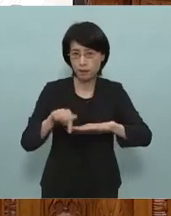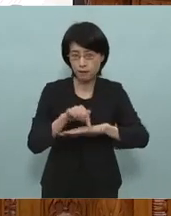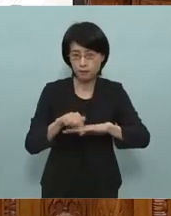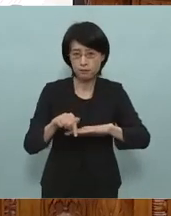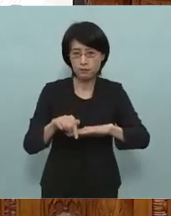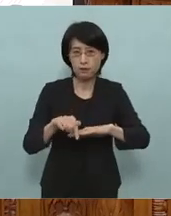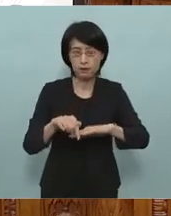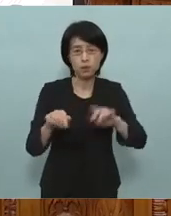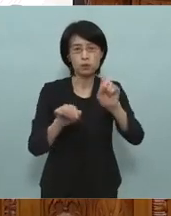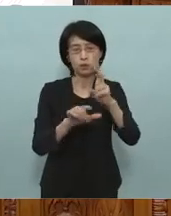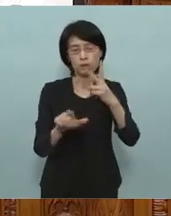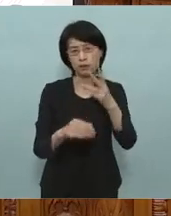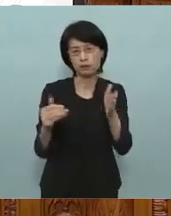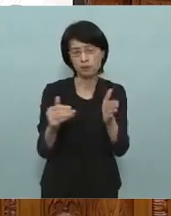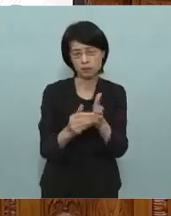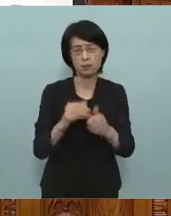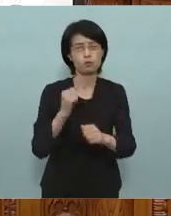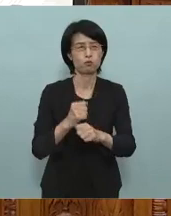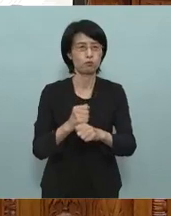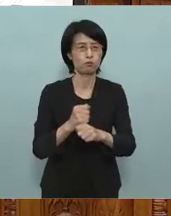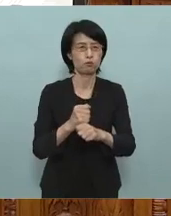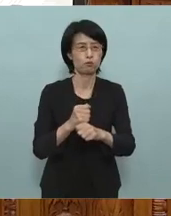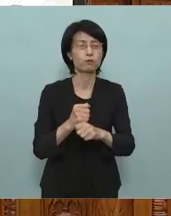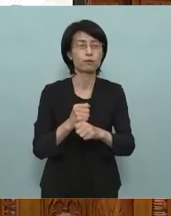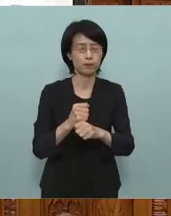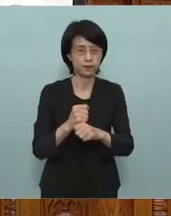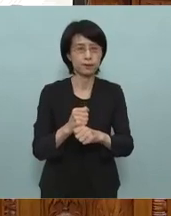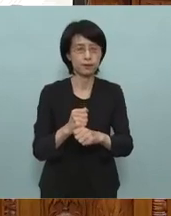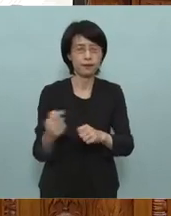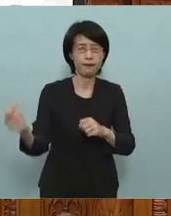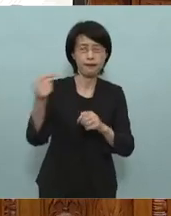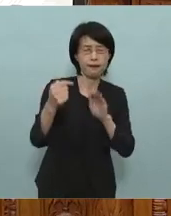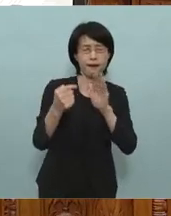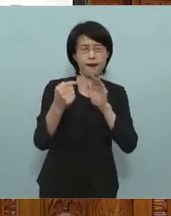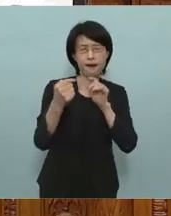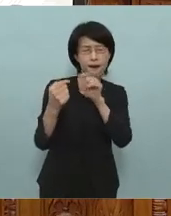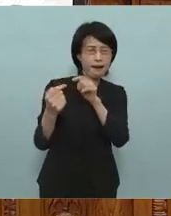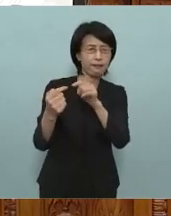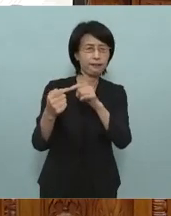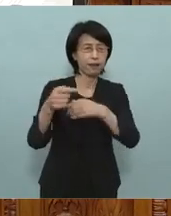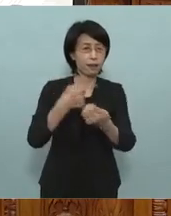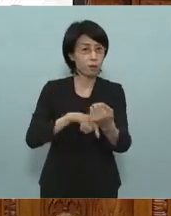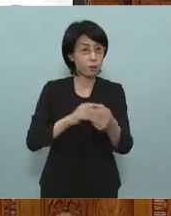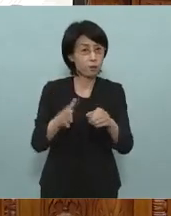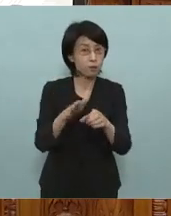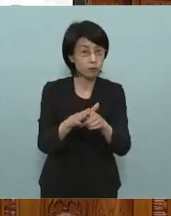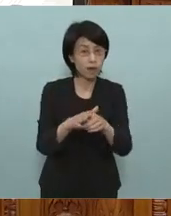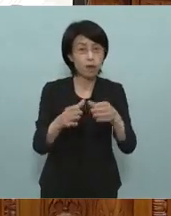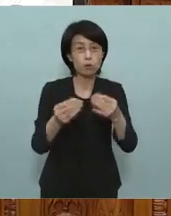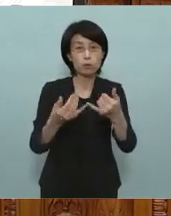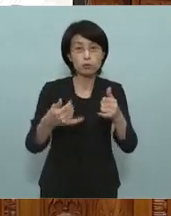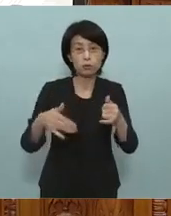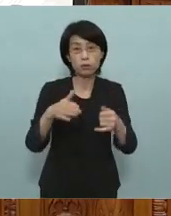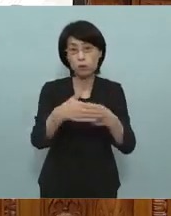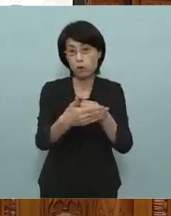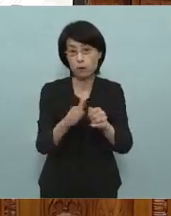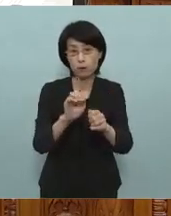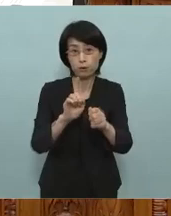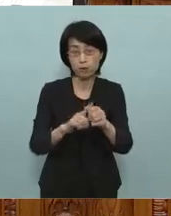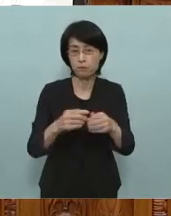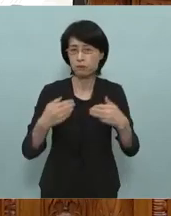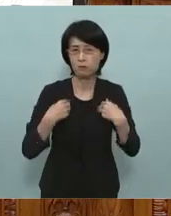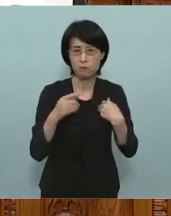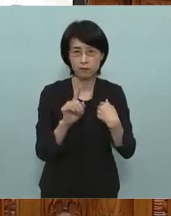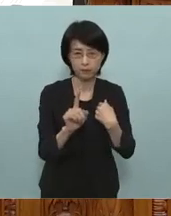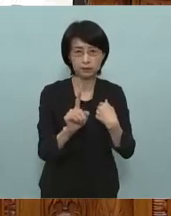本年末までに策定をいたしますいわゆる反撃能力を含め国民を守るために何が必要